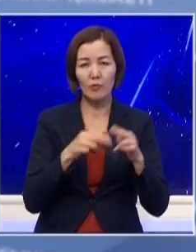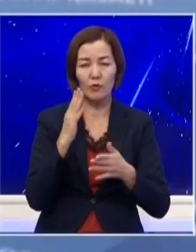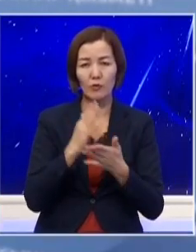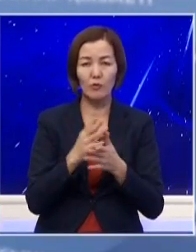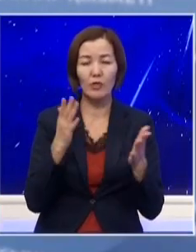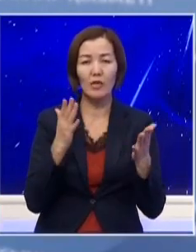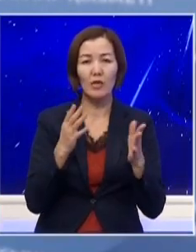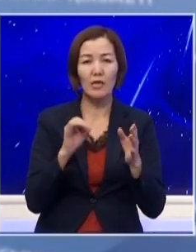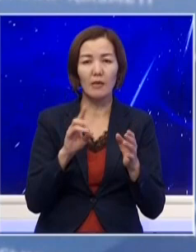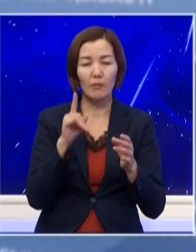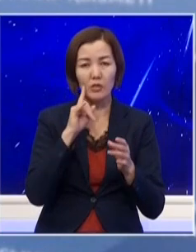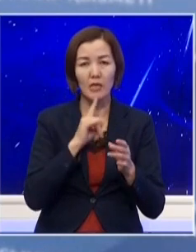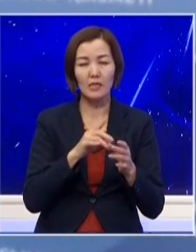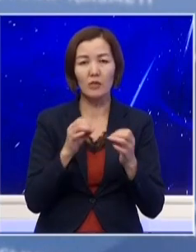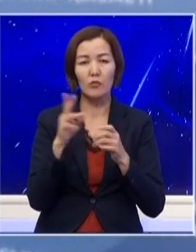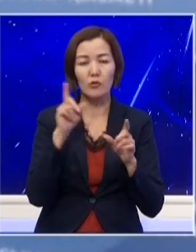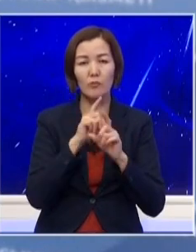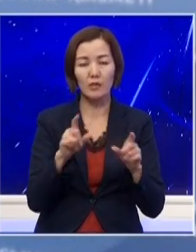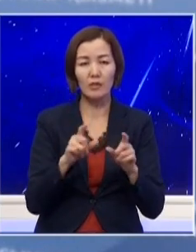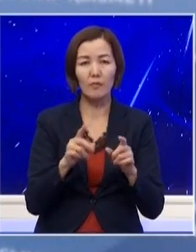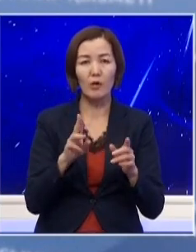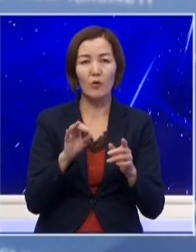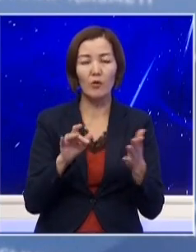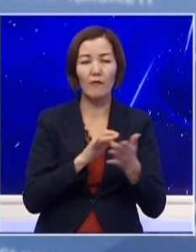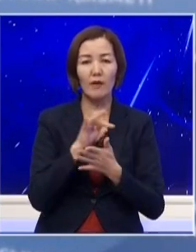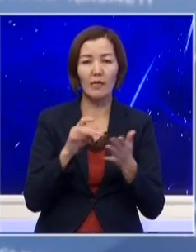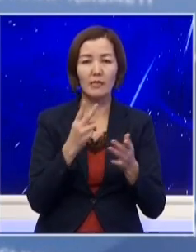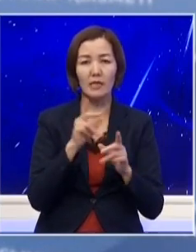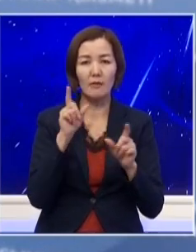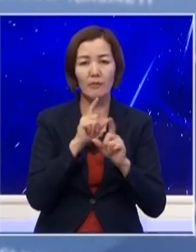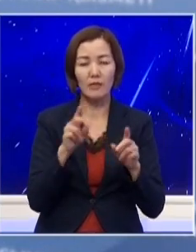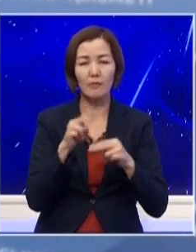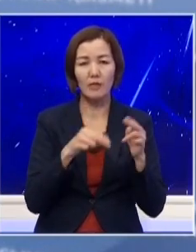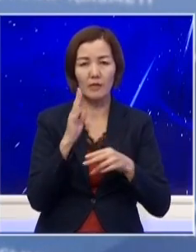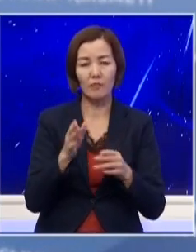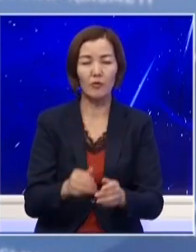Еңбекшіқазақ ауданында 13 мектептің құрылысы және Қонаев қаласында 2 мектептің құрылысы қарастырылып отыр.